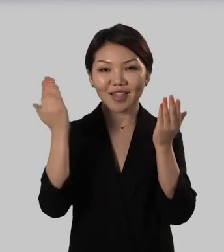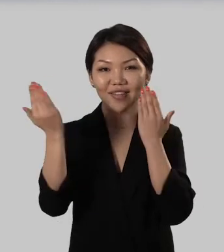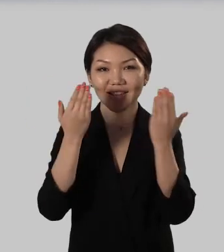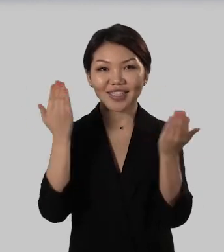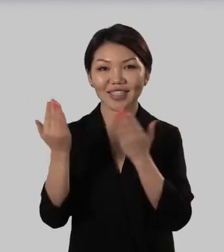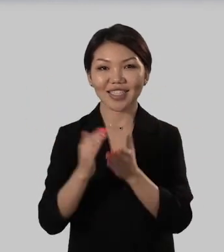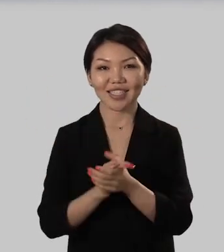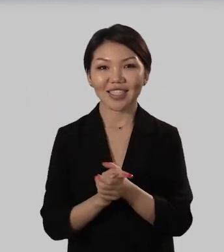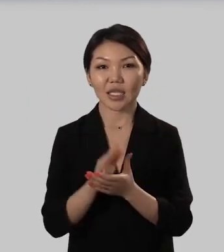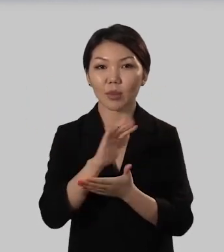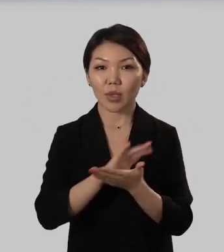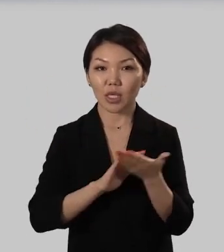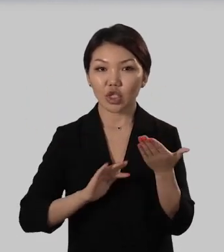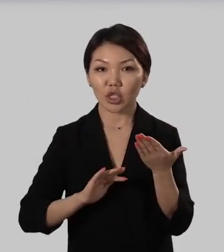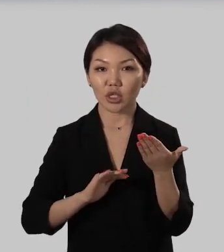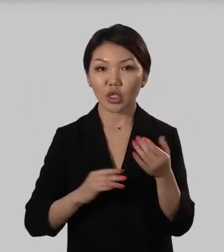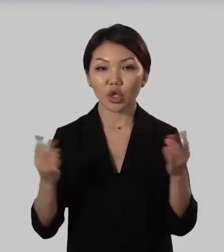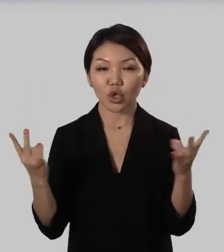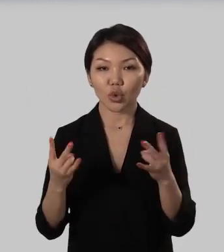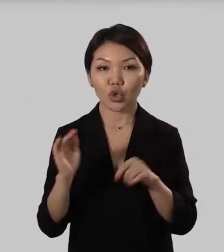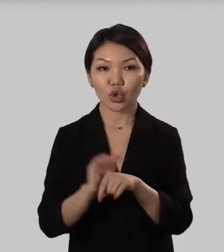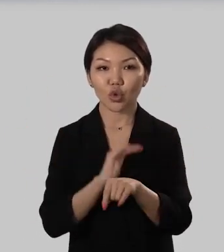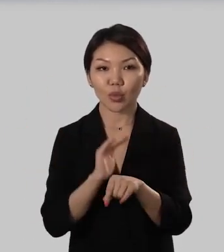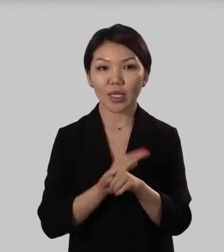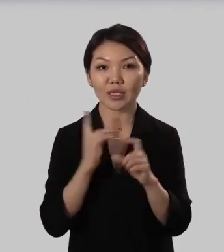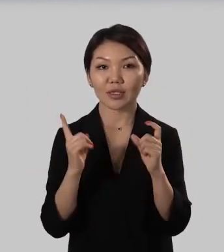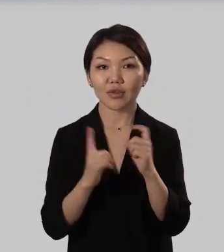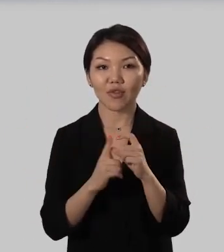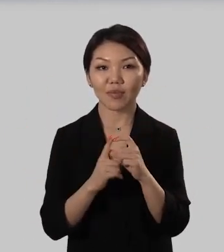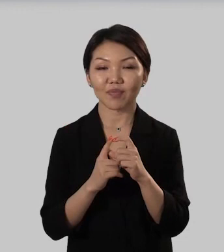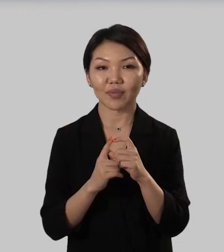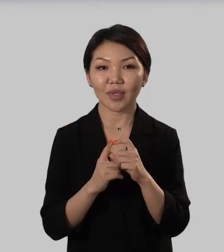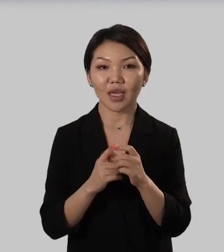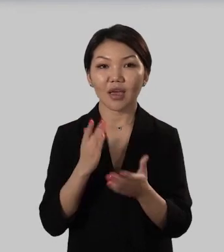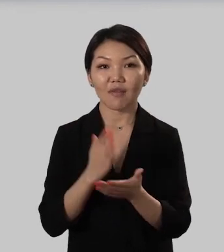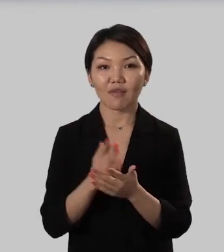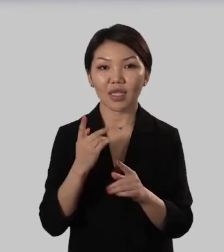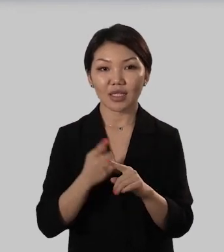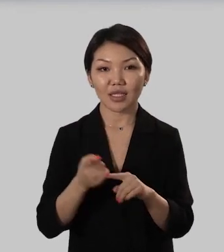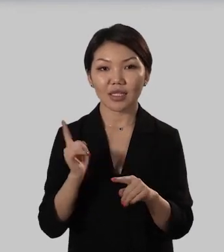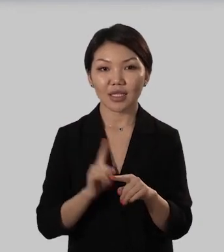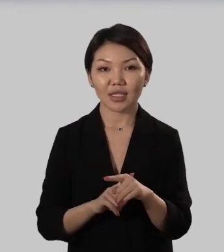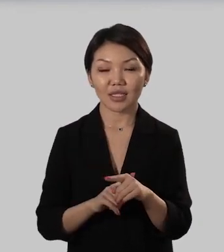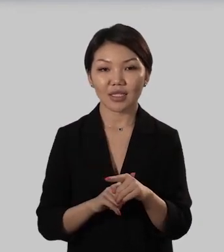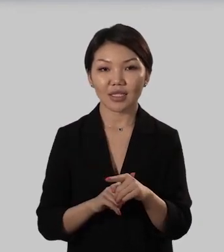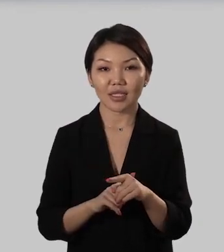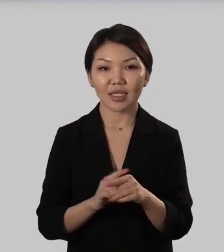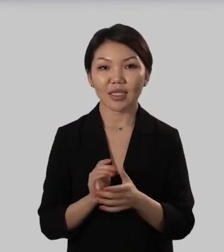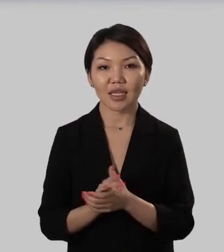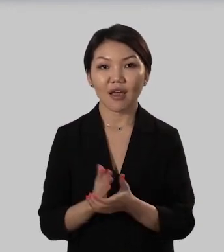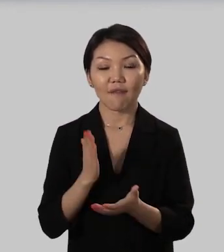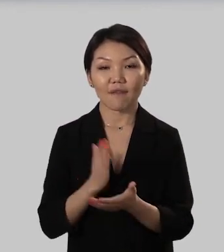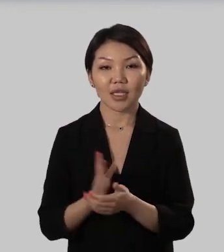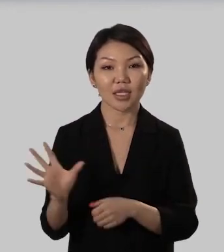веселье прощение и нужно и доброе слово владеть этим значит